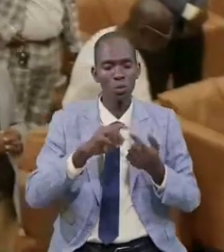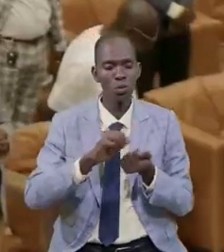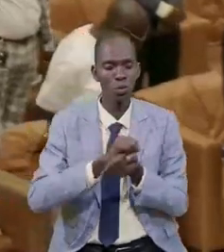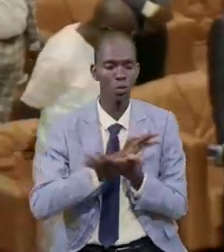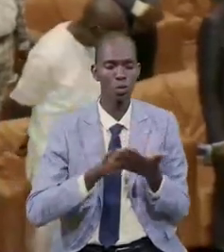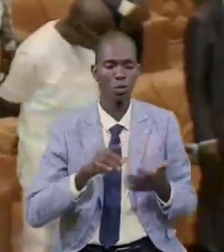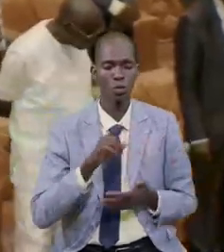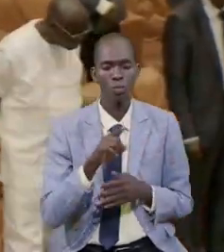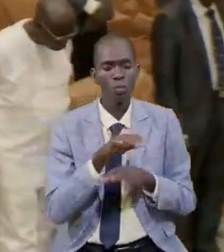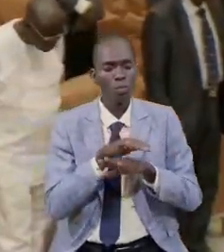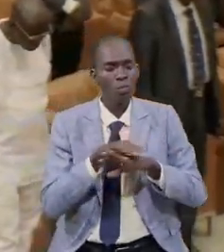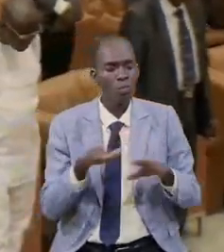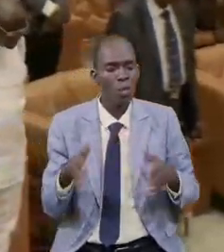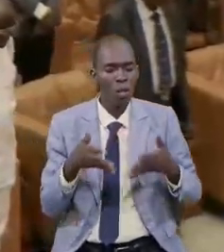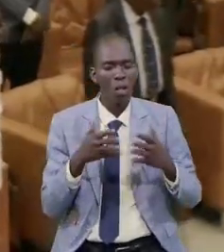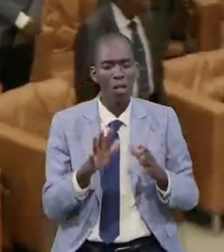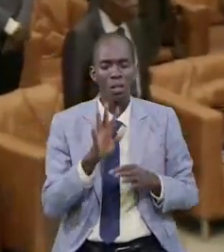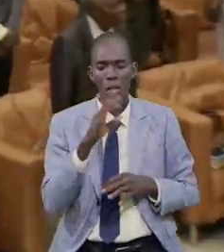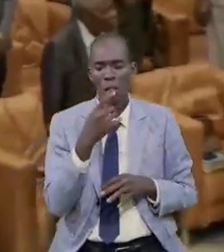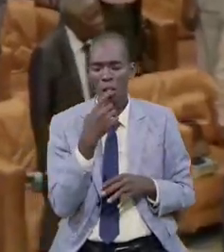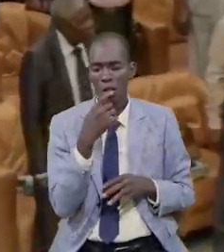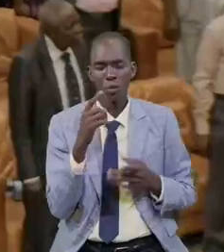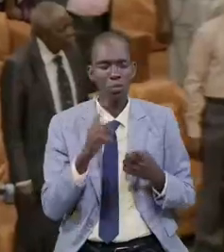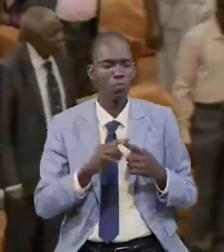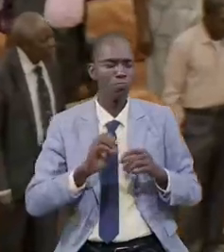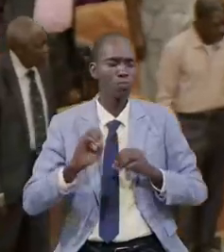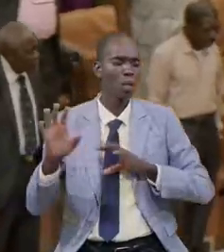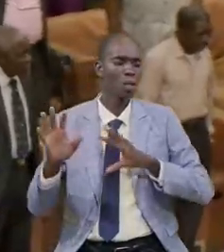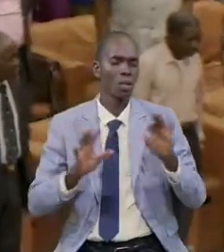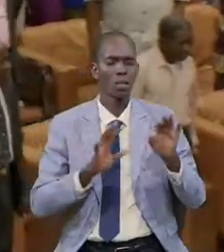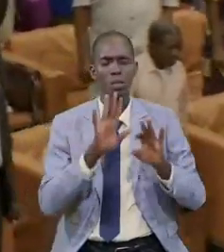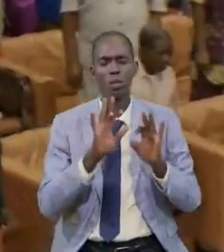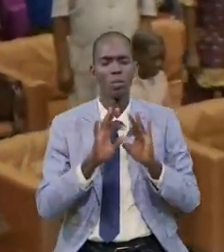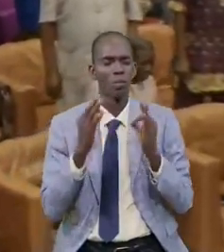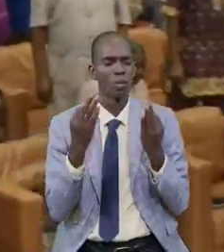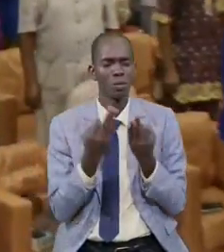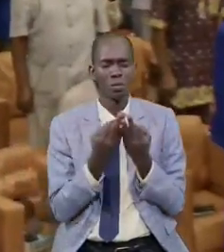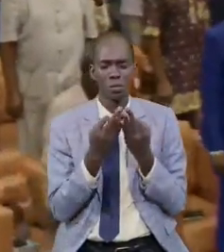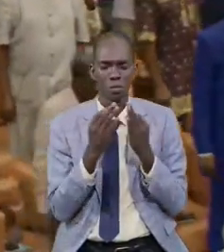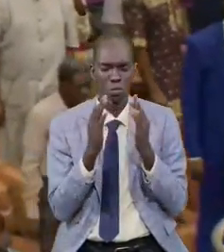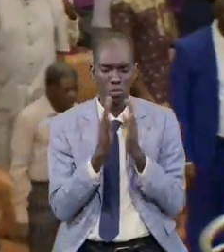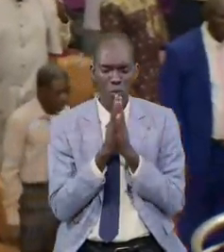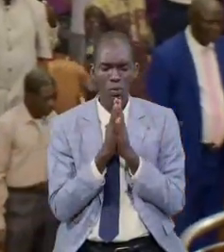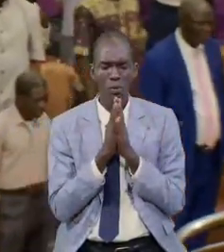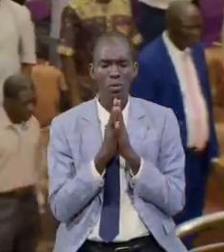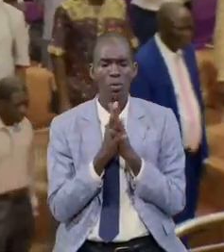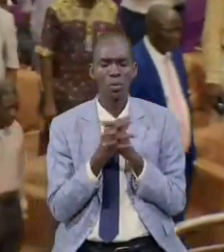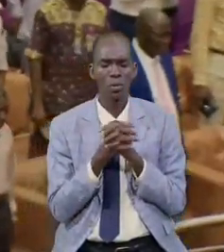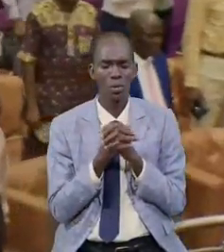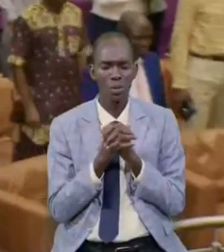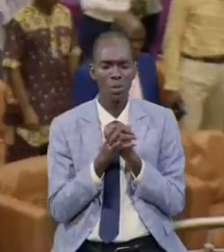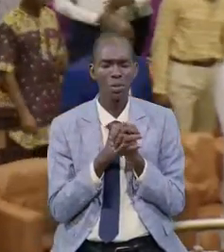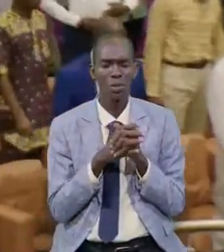Ne permettez pas à votre langue de détruire votre famille.